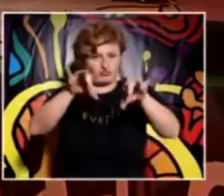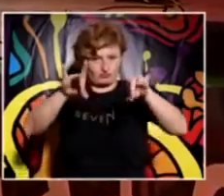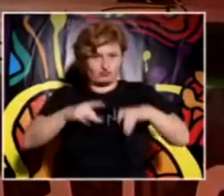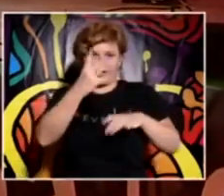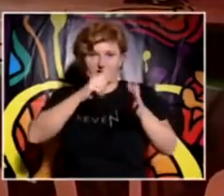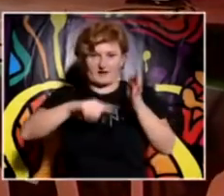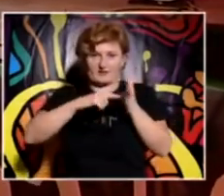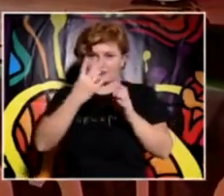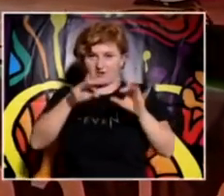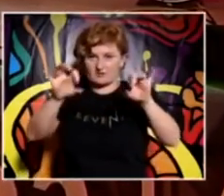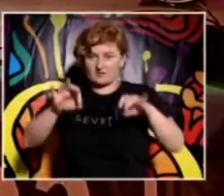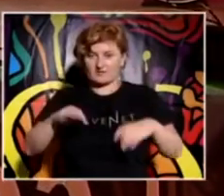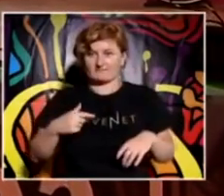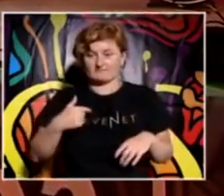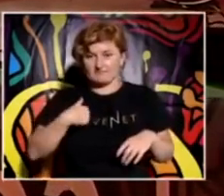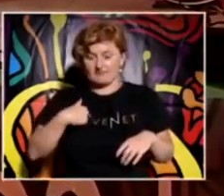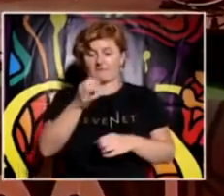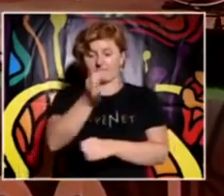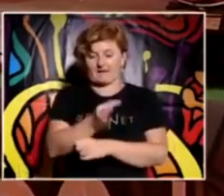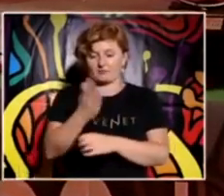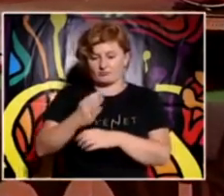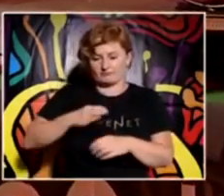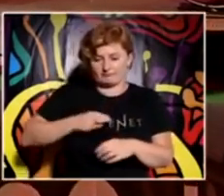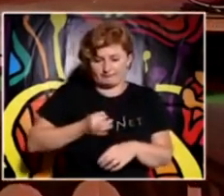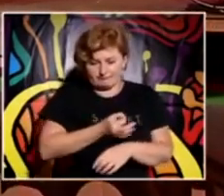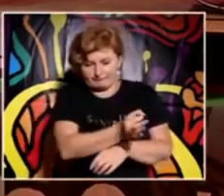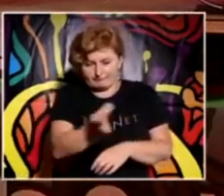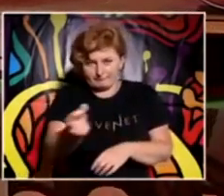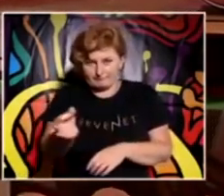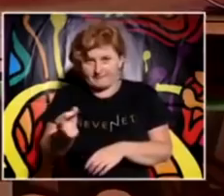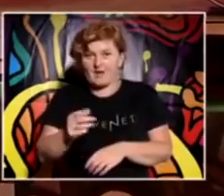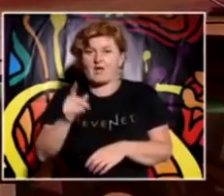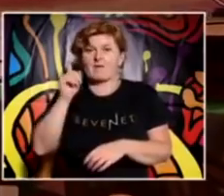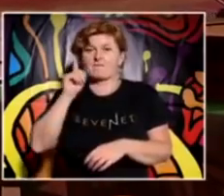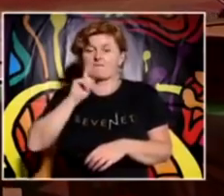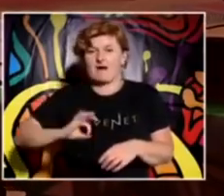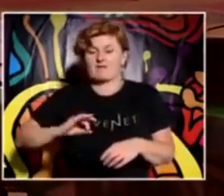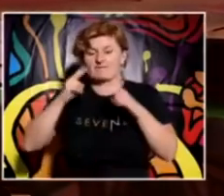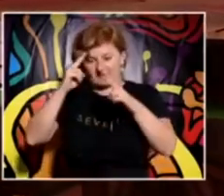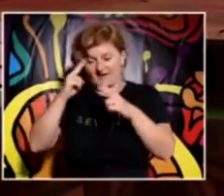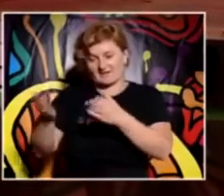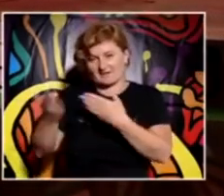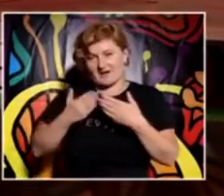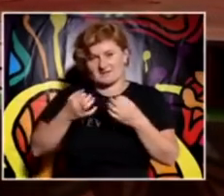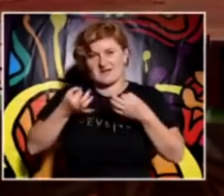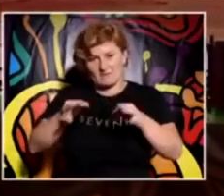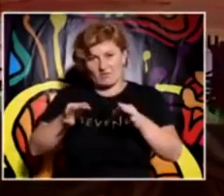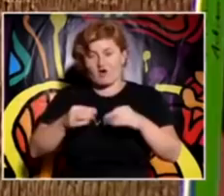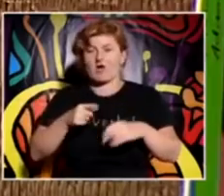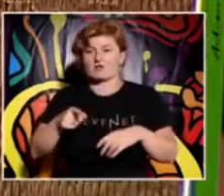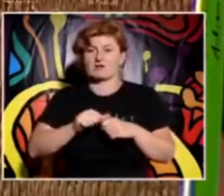I po prostu jechać, więc ja ledwo wyjechałam z tego parkingu. Tamten facet, co mi wynajmował samochód. Zresztą to jest bardzo fajne,